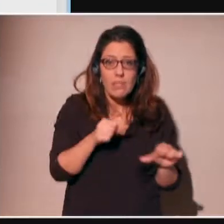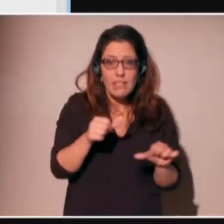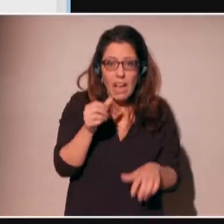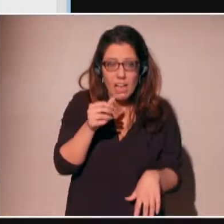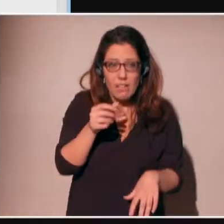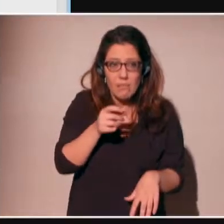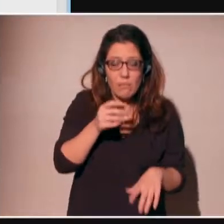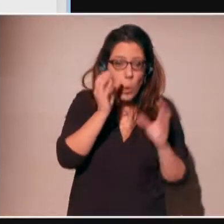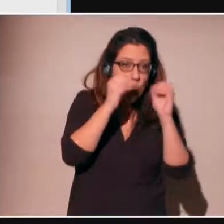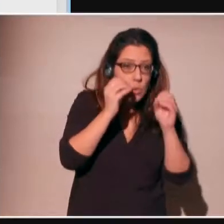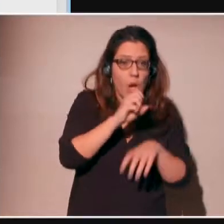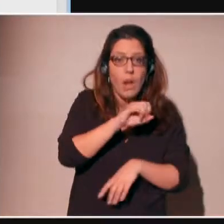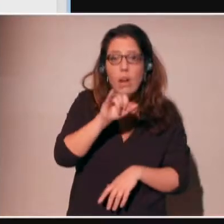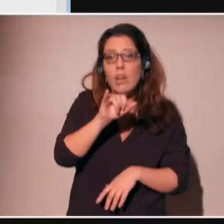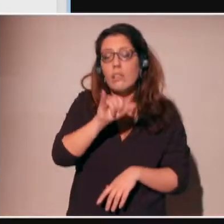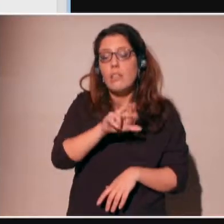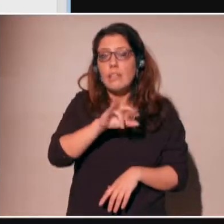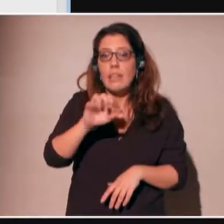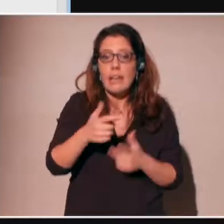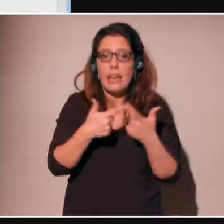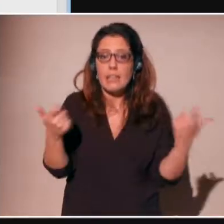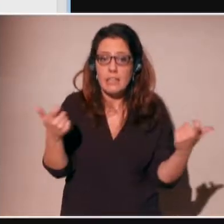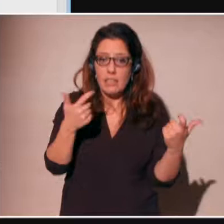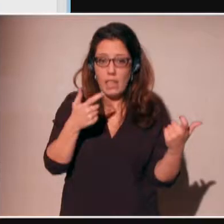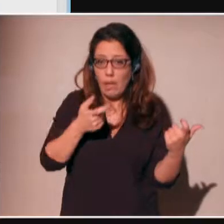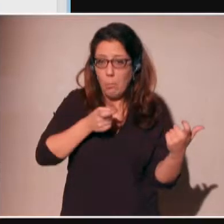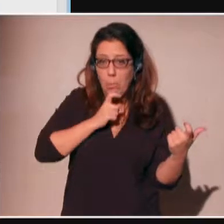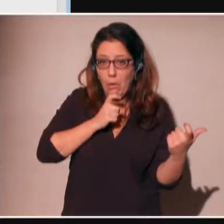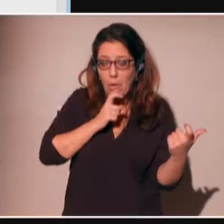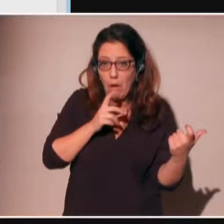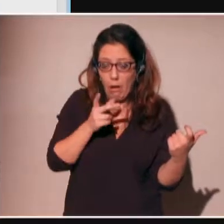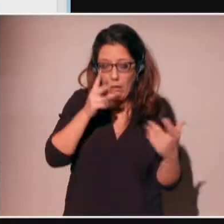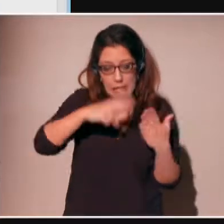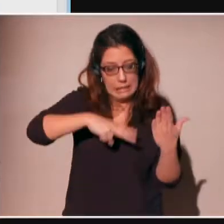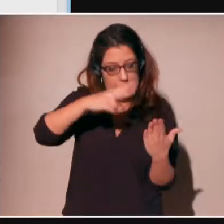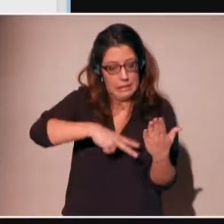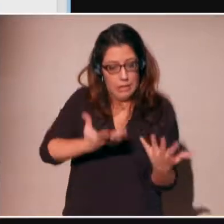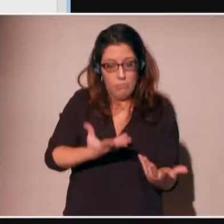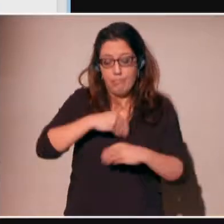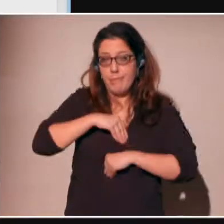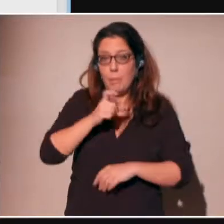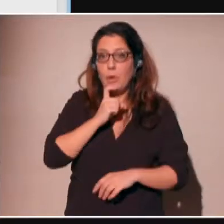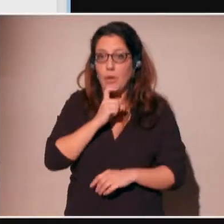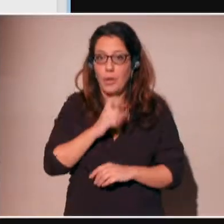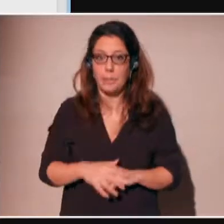ou Google, ou même Todai Robots, aucune ne savent lire.